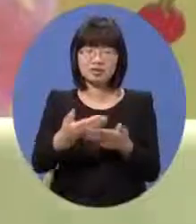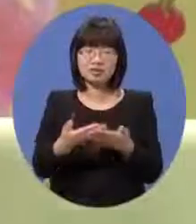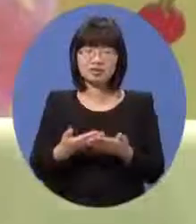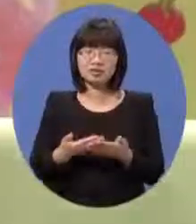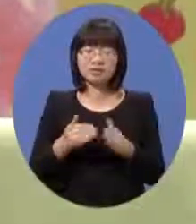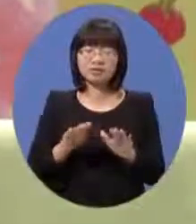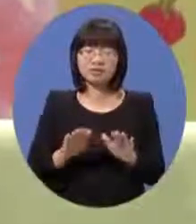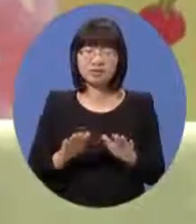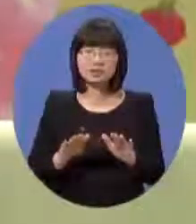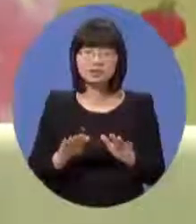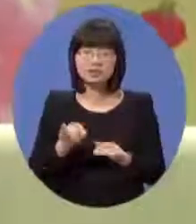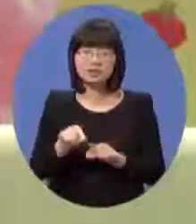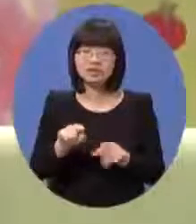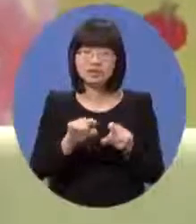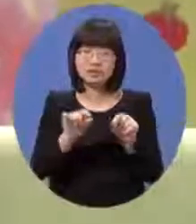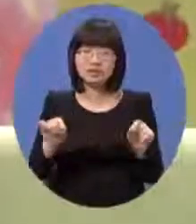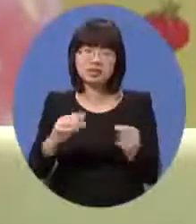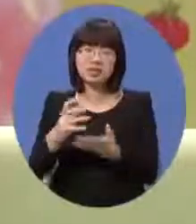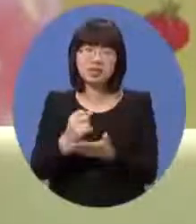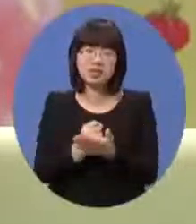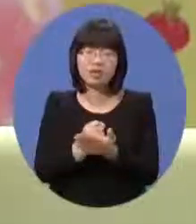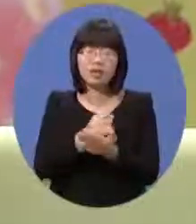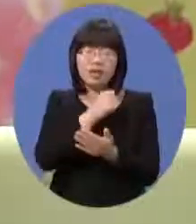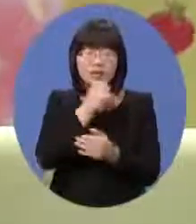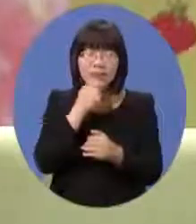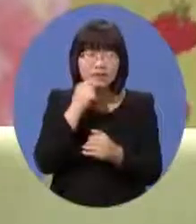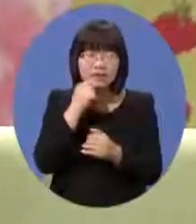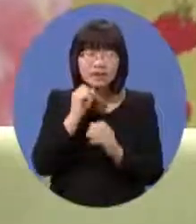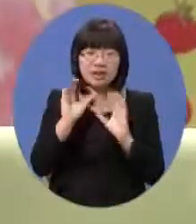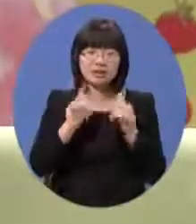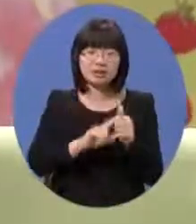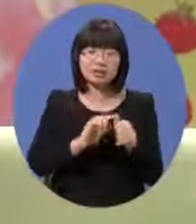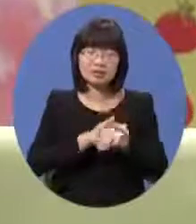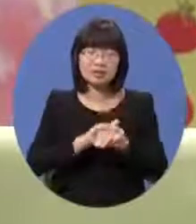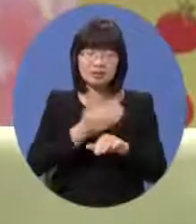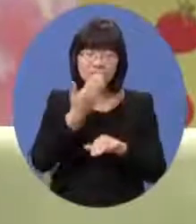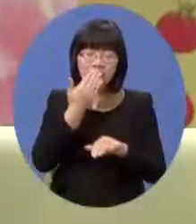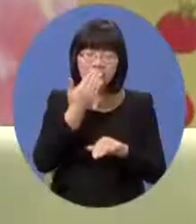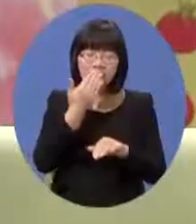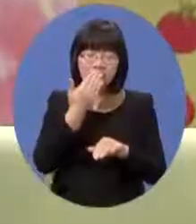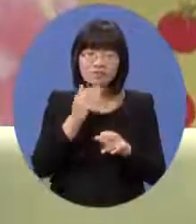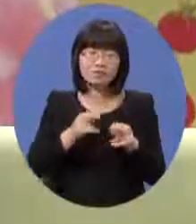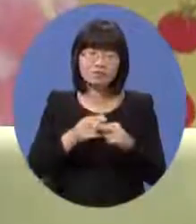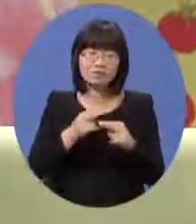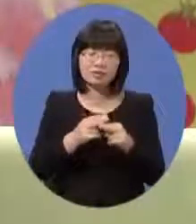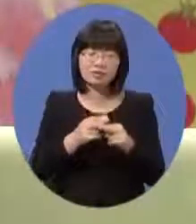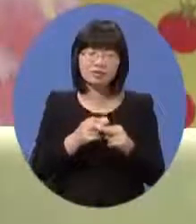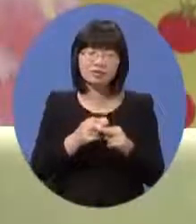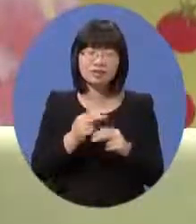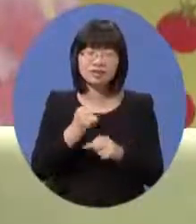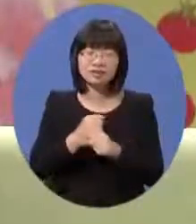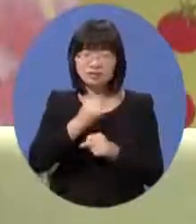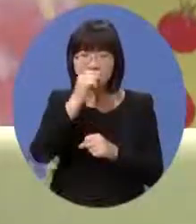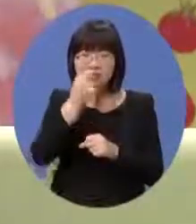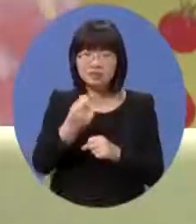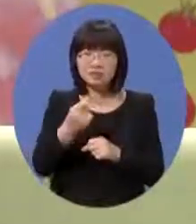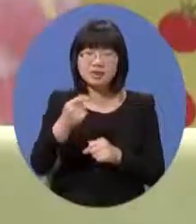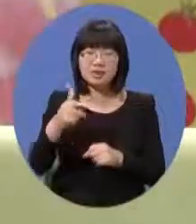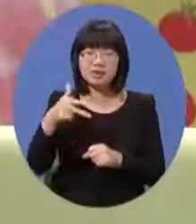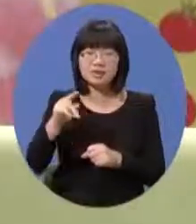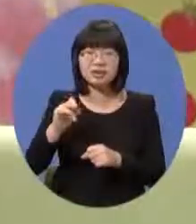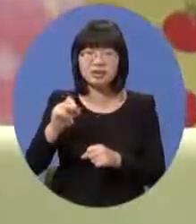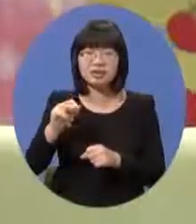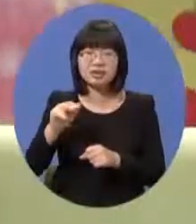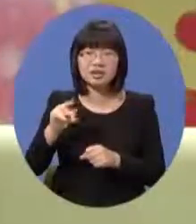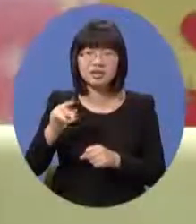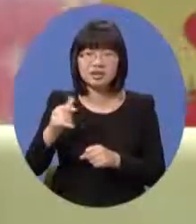주신 이 재료들을 가지고 네. 맛있는 아이들이 잘 먹는 그런 상을 한번 차려봐야 될 텐데 네. 장상경 씨가 좀